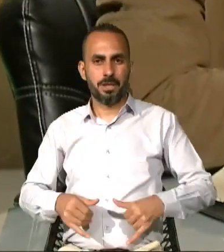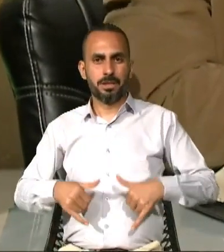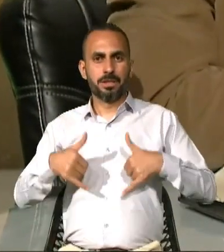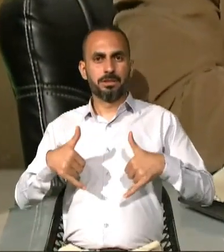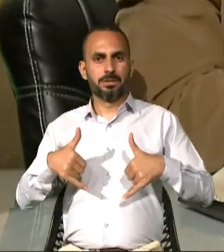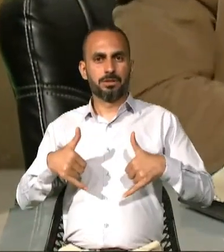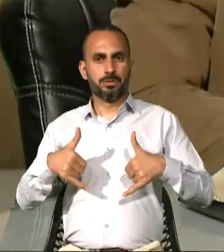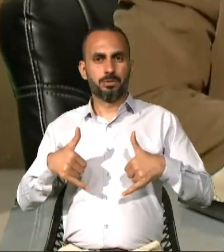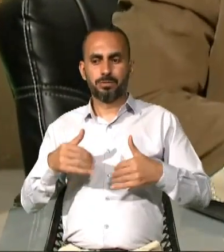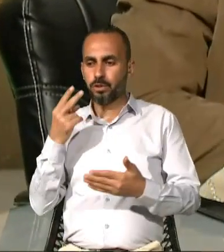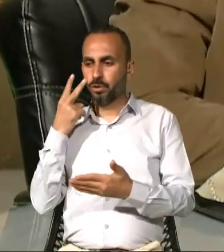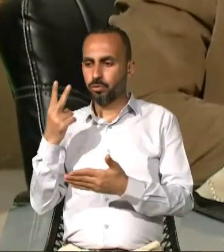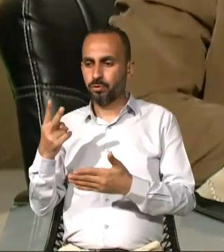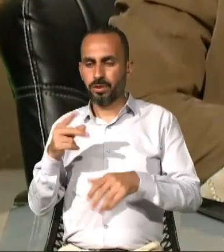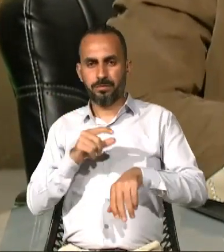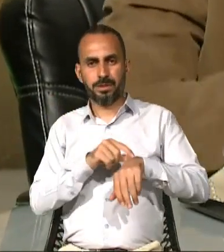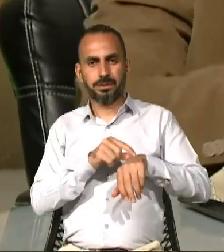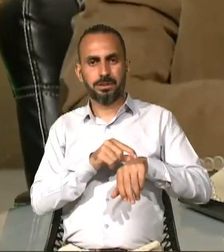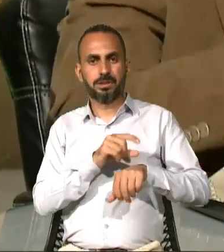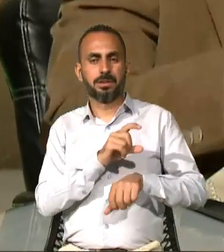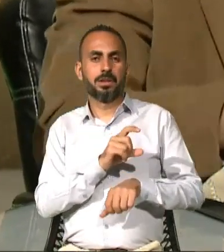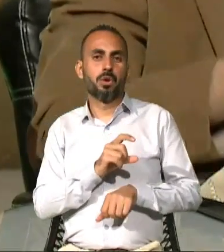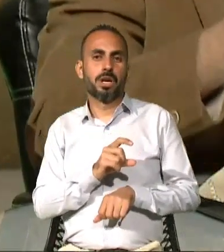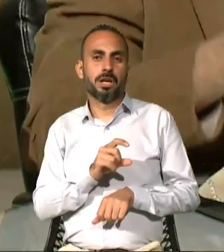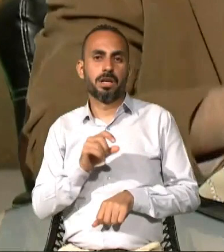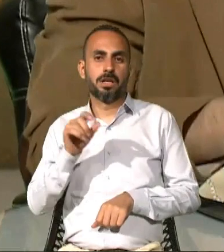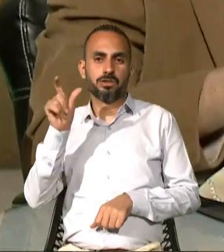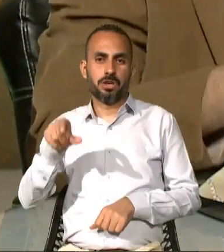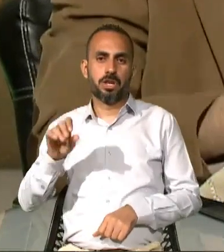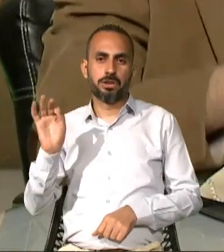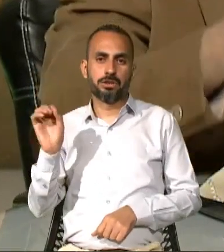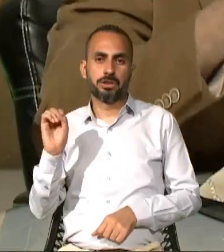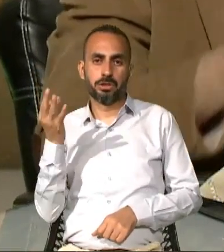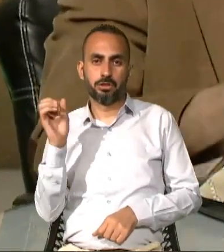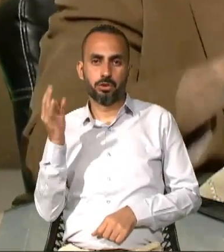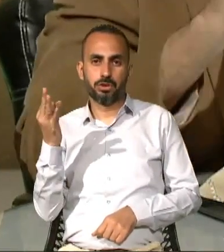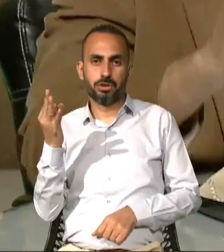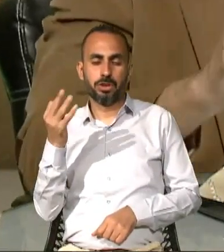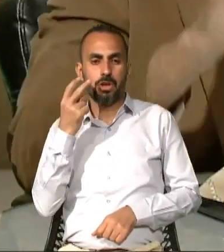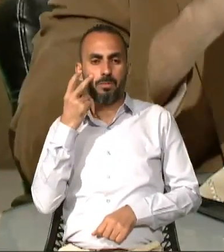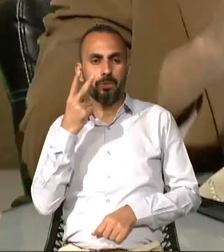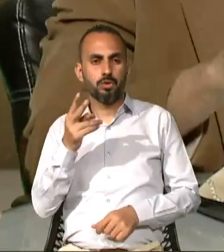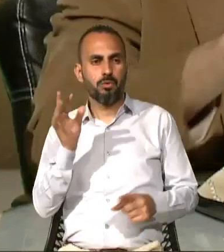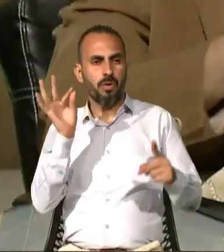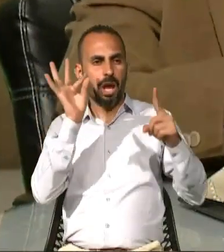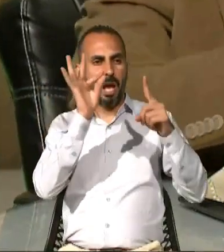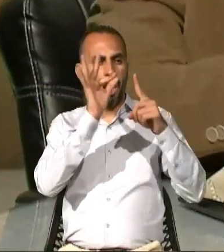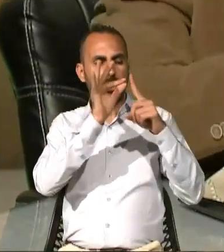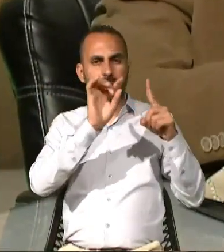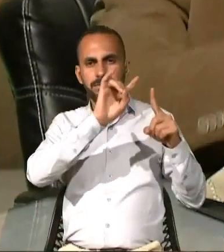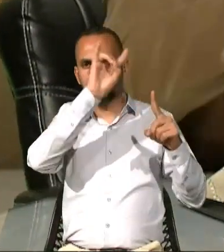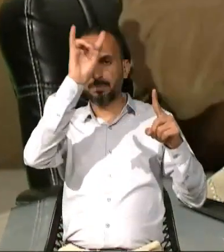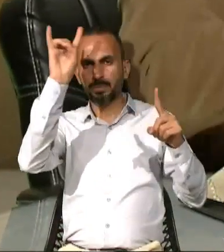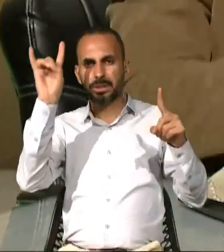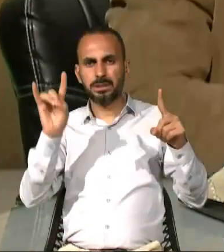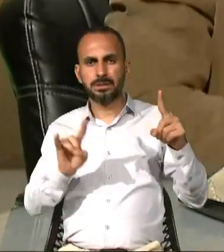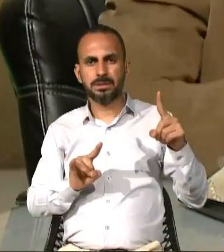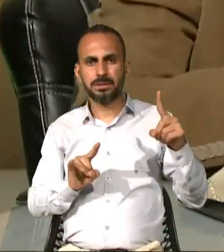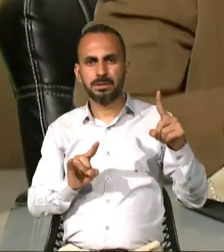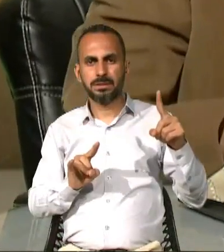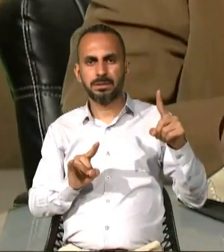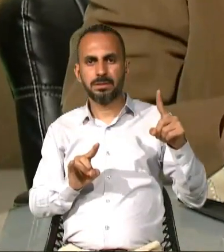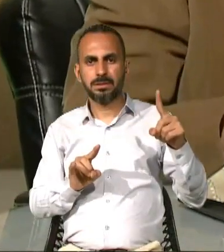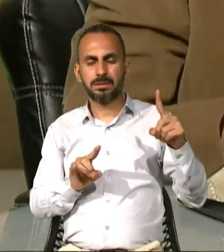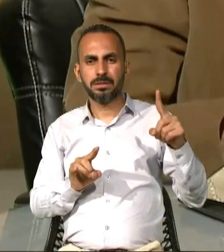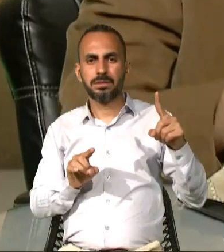لو وصيت في إنجيل لوقا أصحاح 13 أدرك 1000% أنه إبليس هدفه الأساسي في حياة الناس أنه يحنيهم.